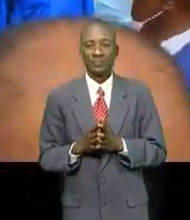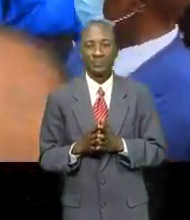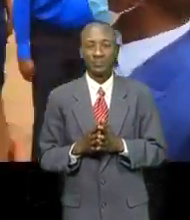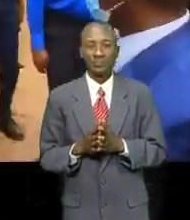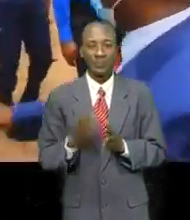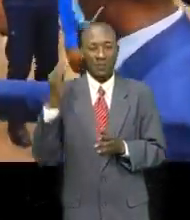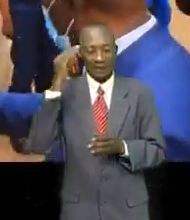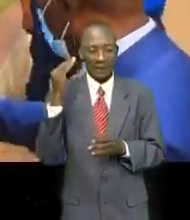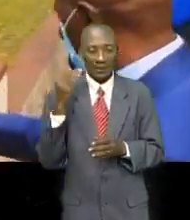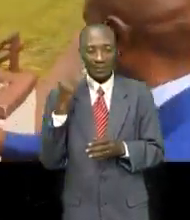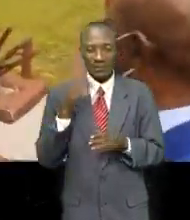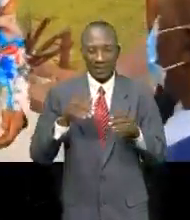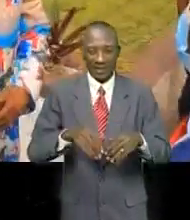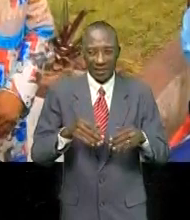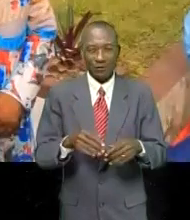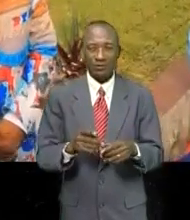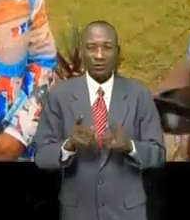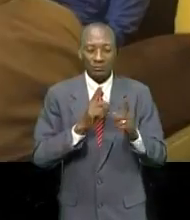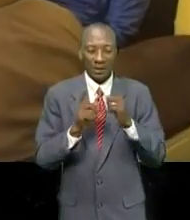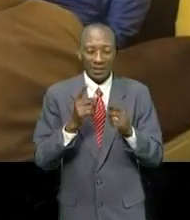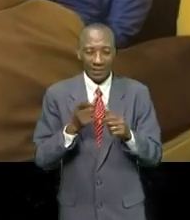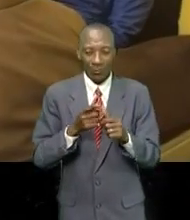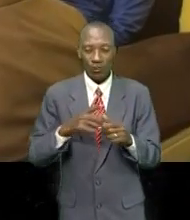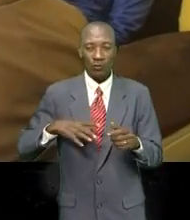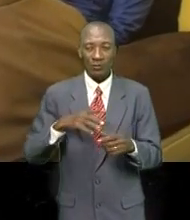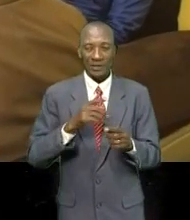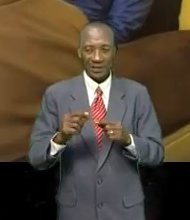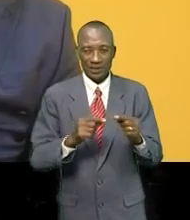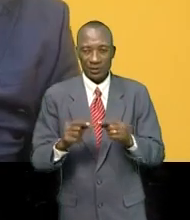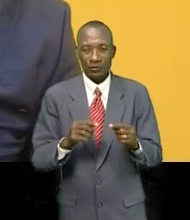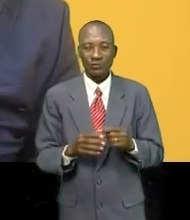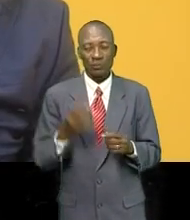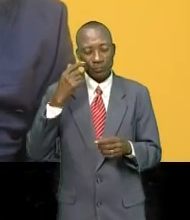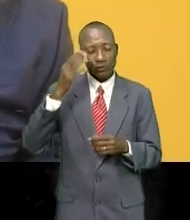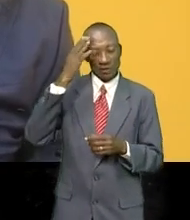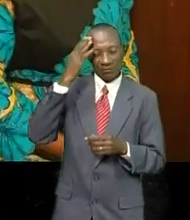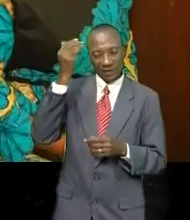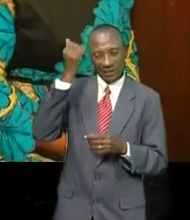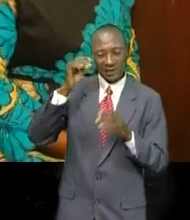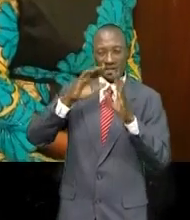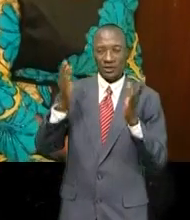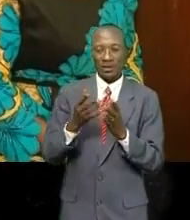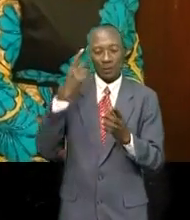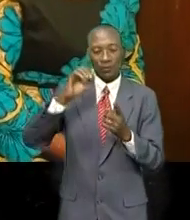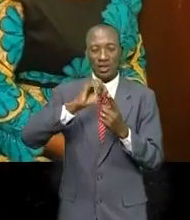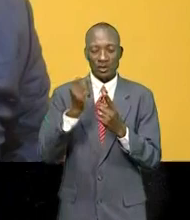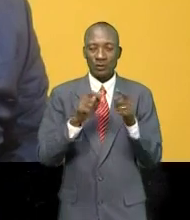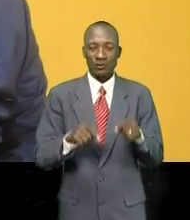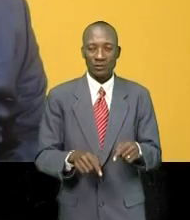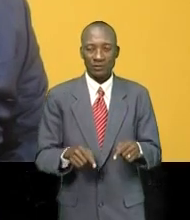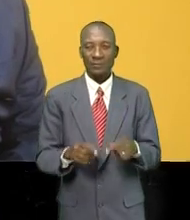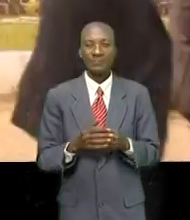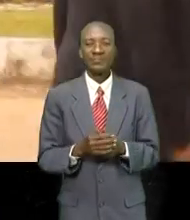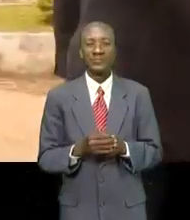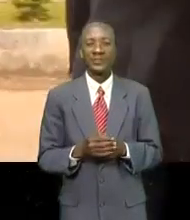de l'Agriculture a d'abord échangé avec le comité de gestion en vue d'avoir un aperçu général de la situation actuelle. En véritable homme de